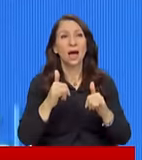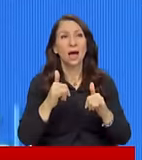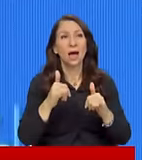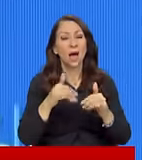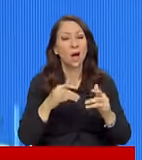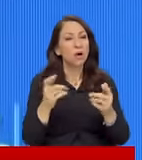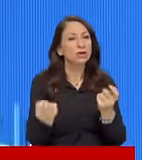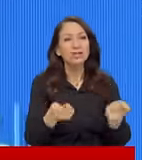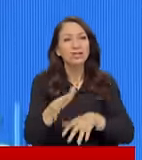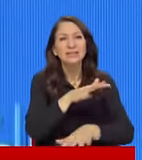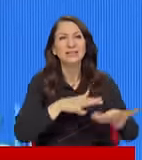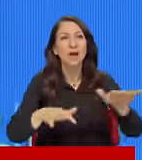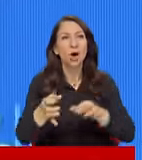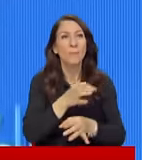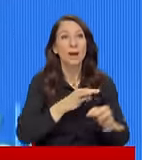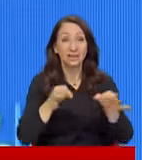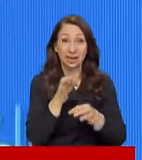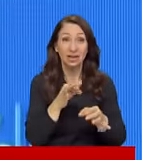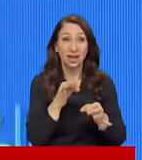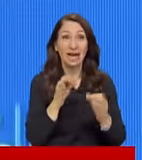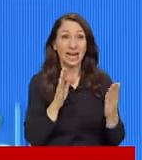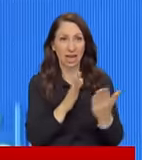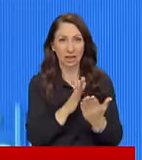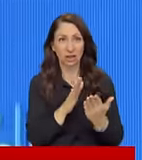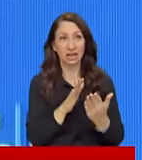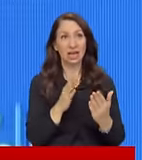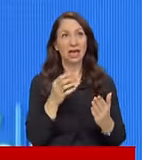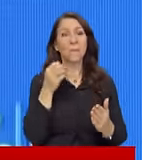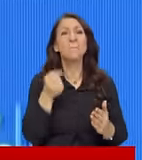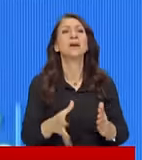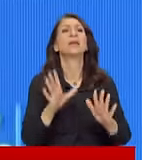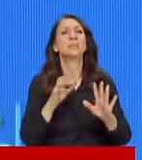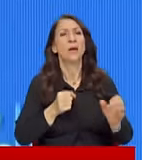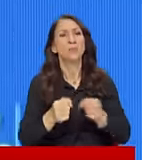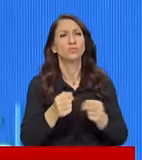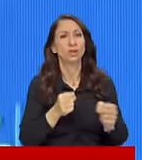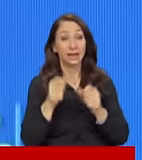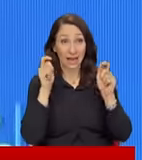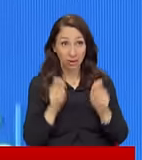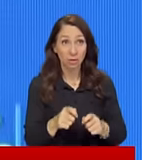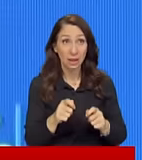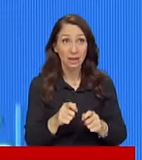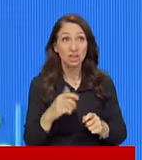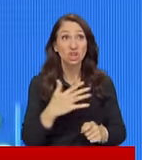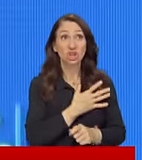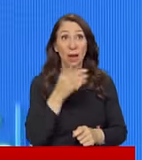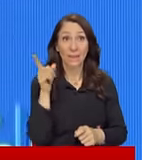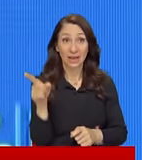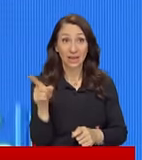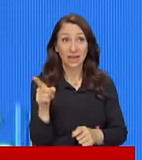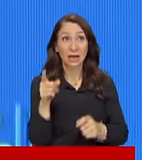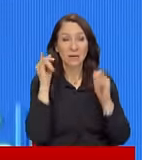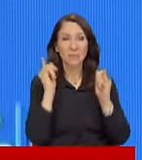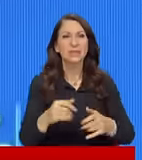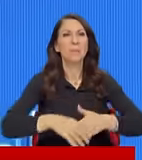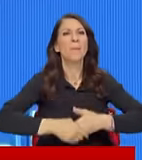ayak oyunlarına, operasyonlarına karşı yılmadan mücadele ediyorsak, CHP'nin